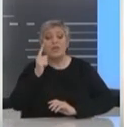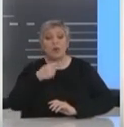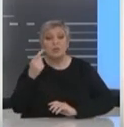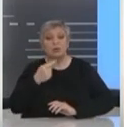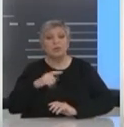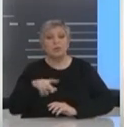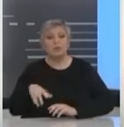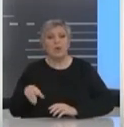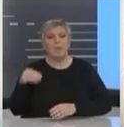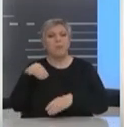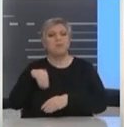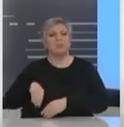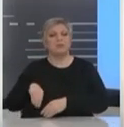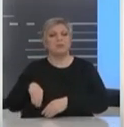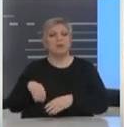Και έχουμε μετά